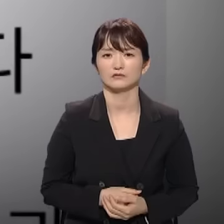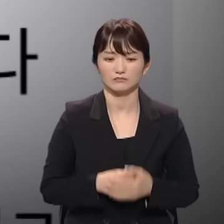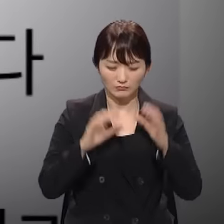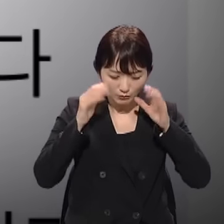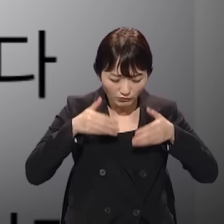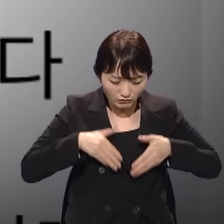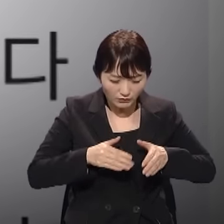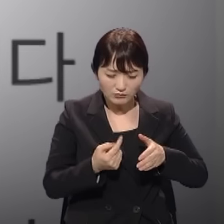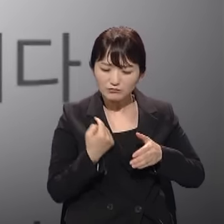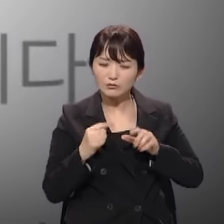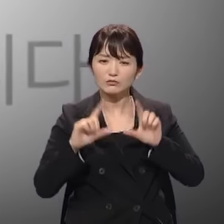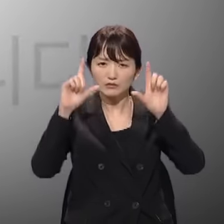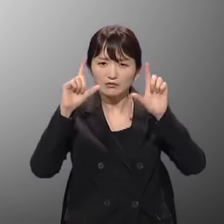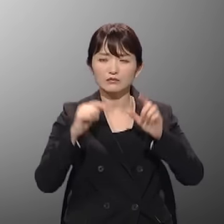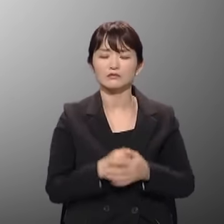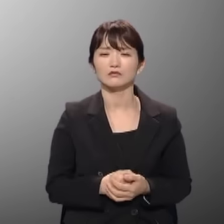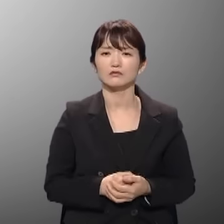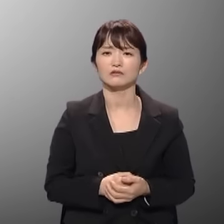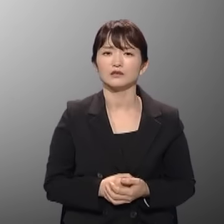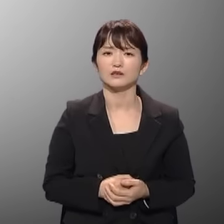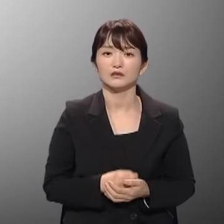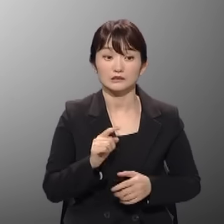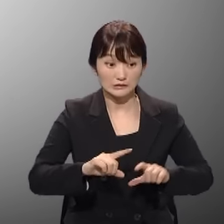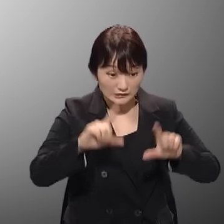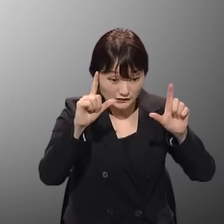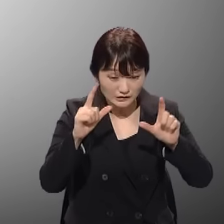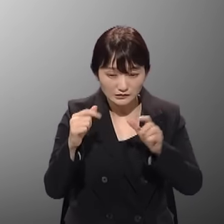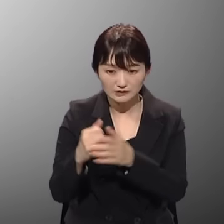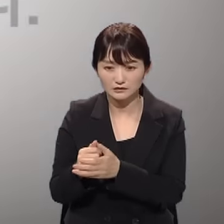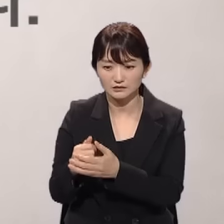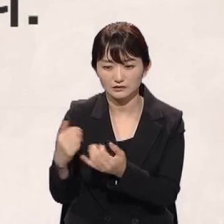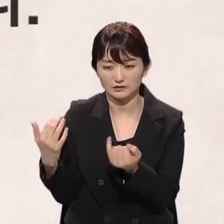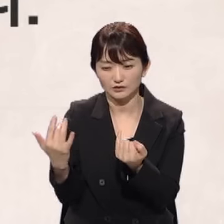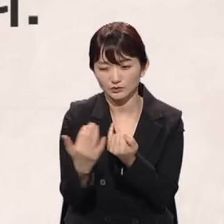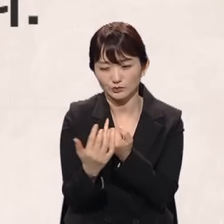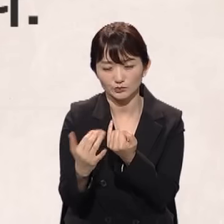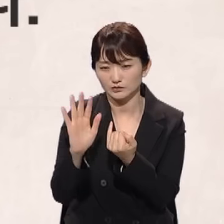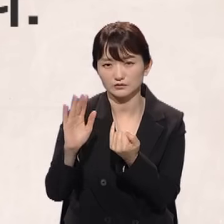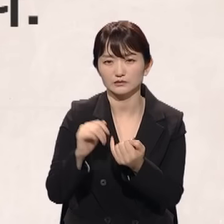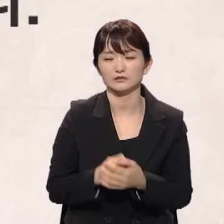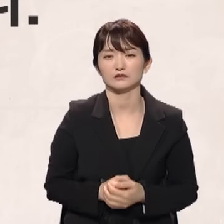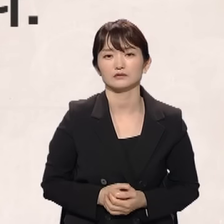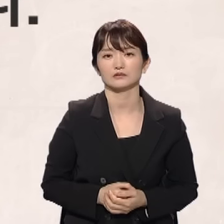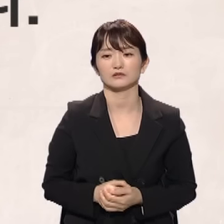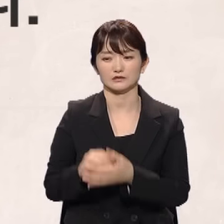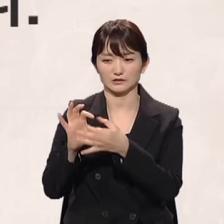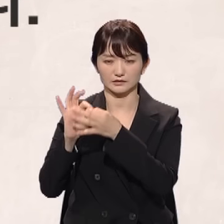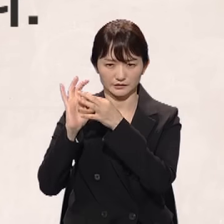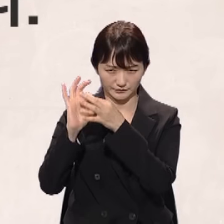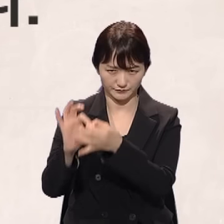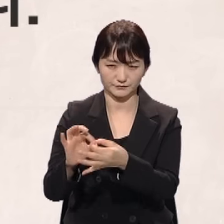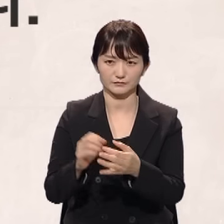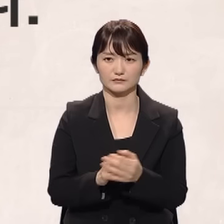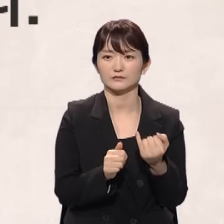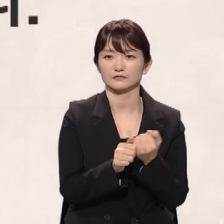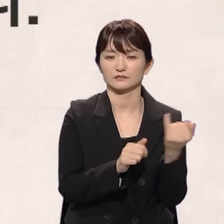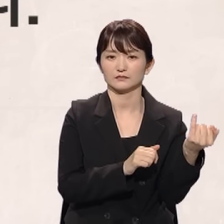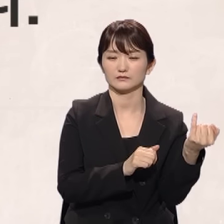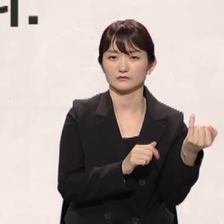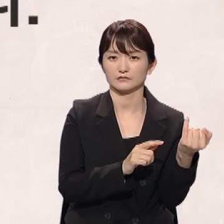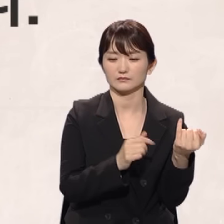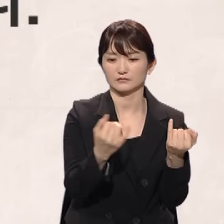나기 전날이면 그때도 당일날 유혹한 건 아닐 거 아니에요. 관계가 쭉 이어왔기 때문에. 근데 어쨌든 지금 아내분 입장에서는 이